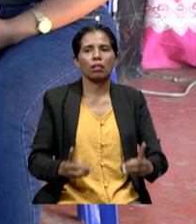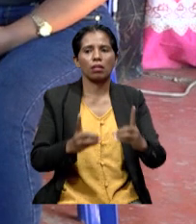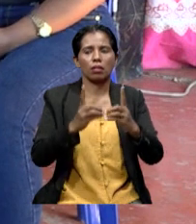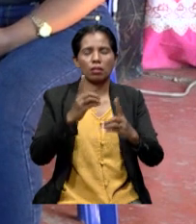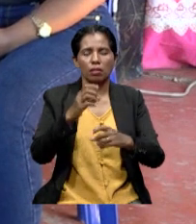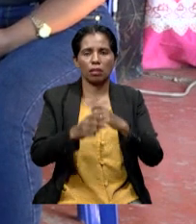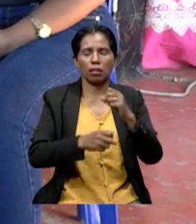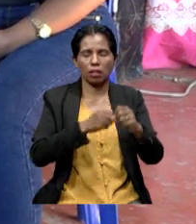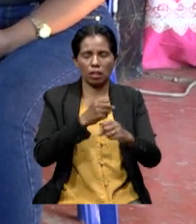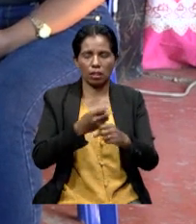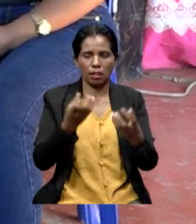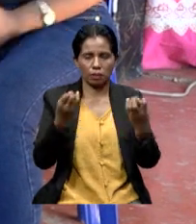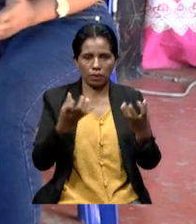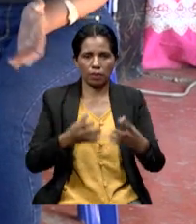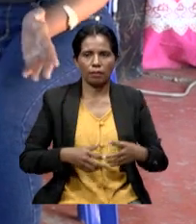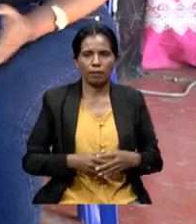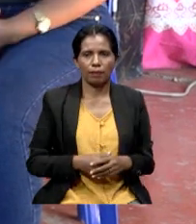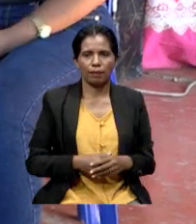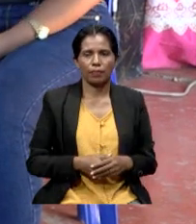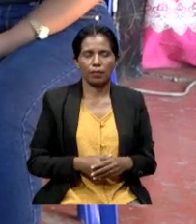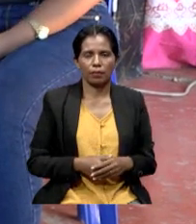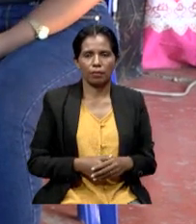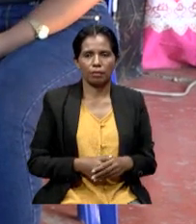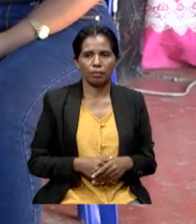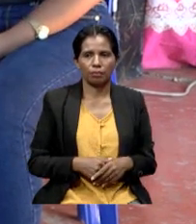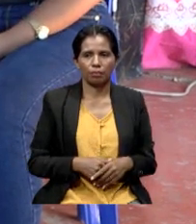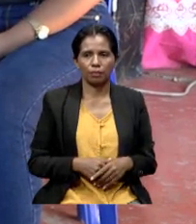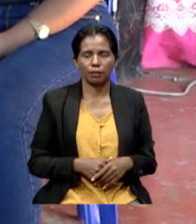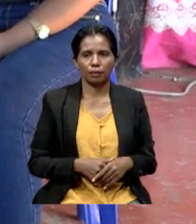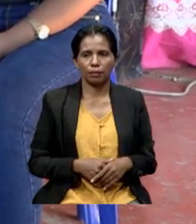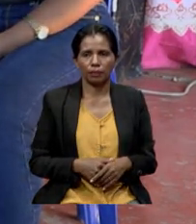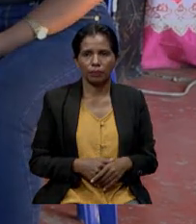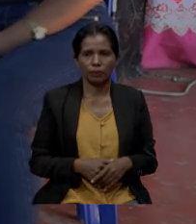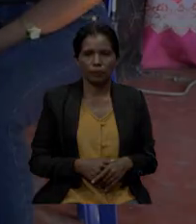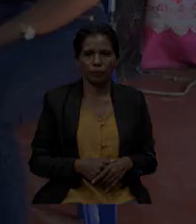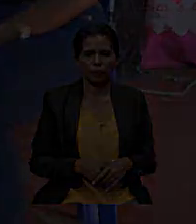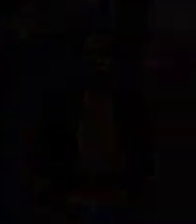tinan barak nyelara. Ekipa cobertura, GMN.